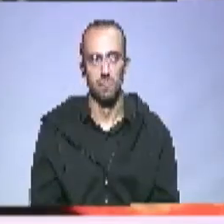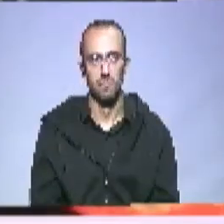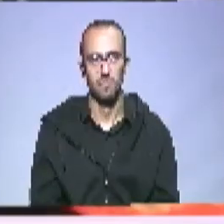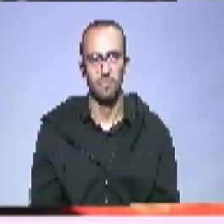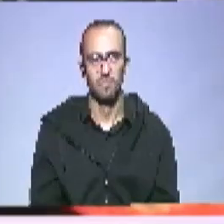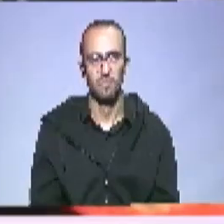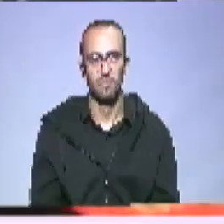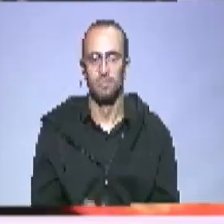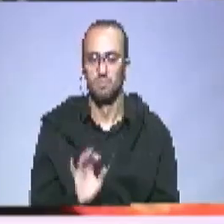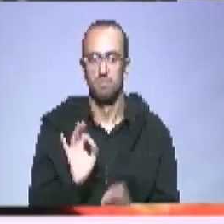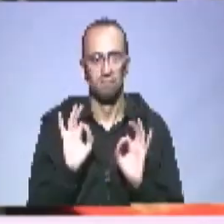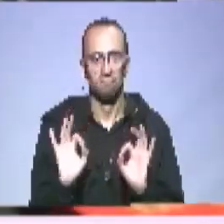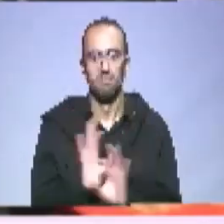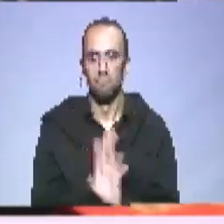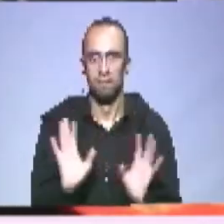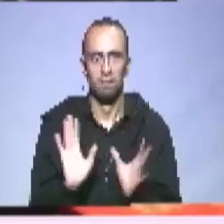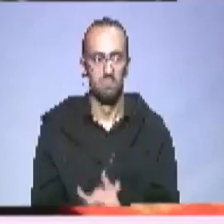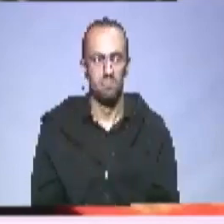واحنا كده في السليم.